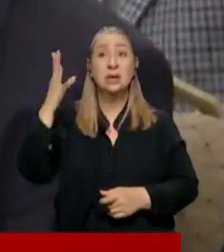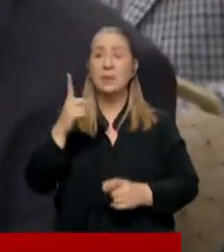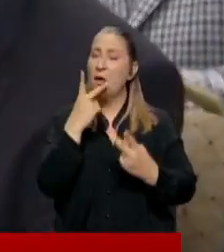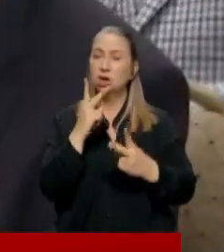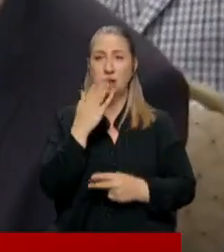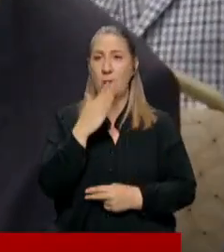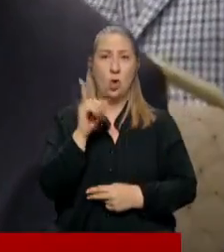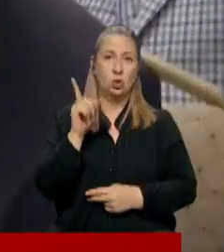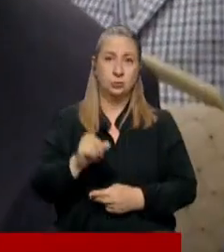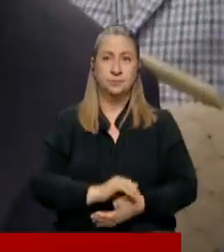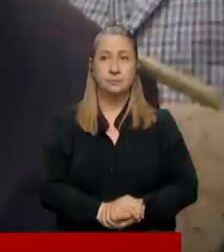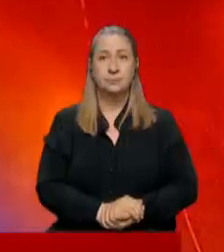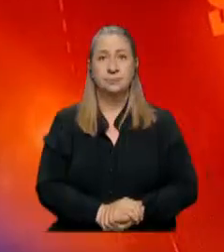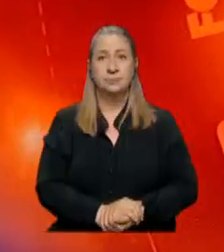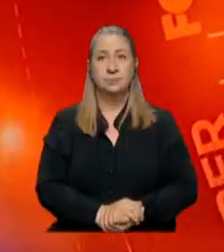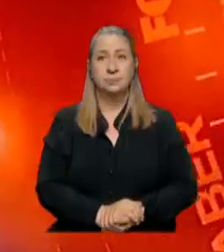bir açıklama yok.